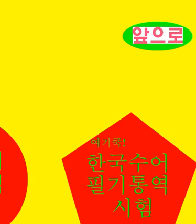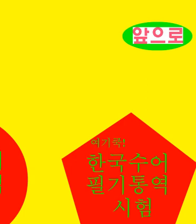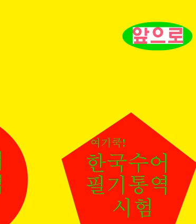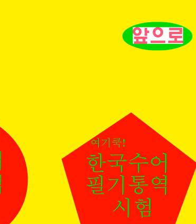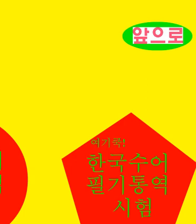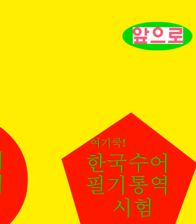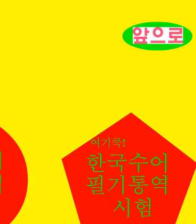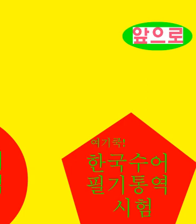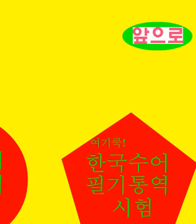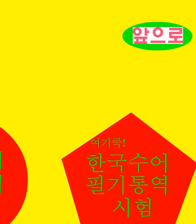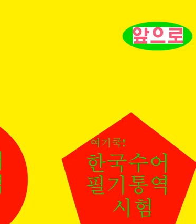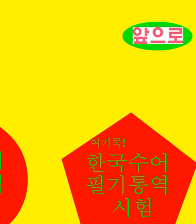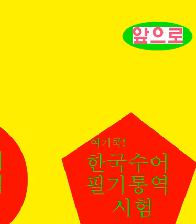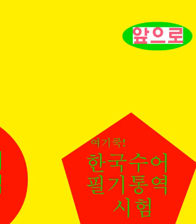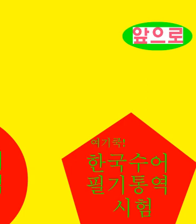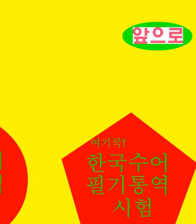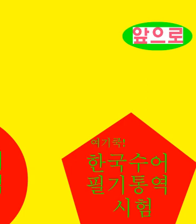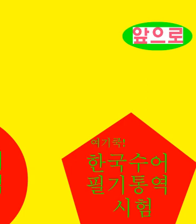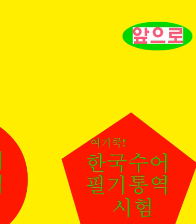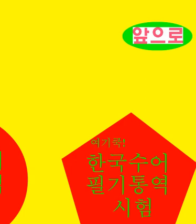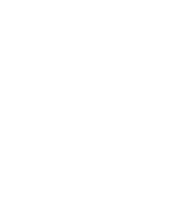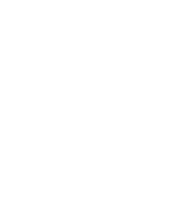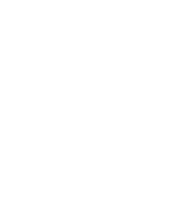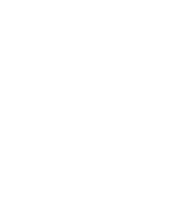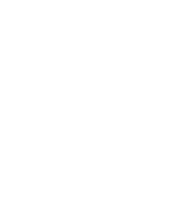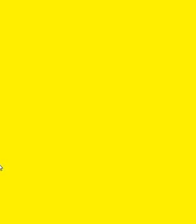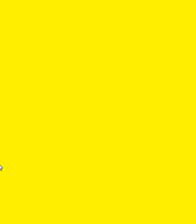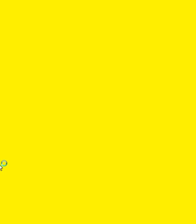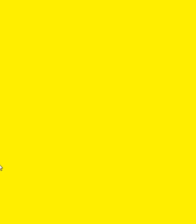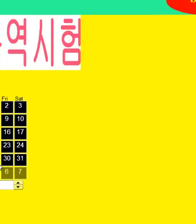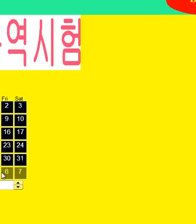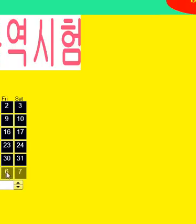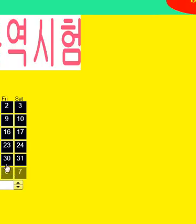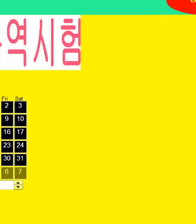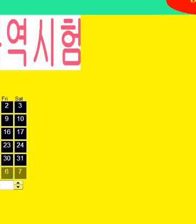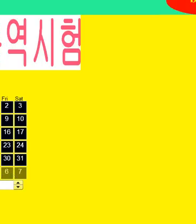통역 시험을 수행해 보겠습니다.